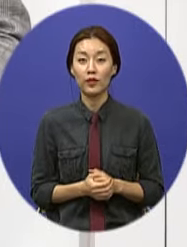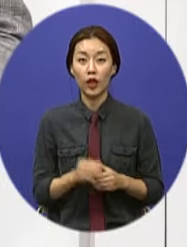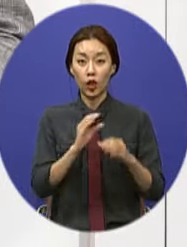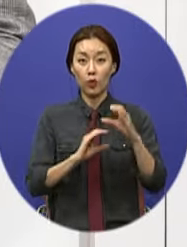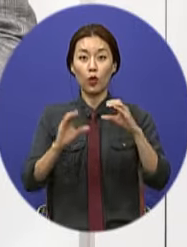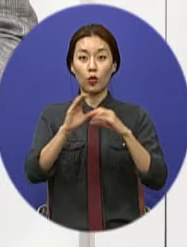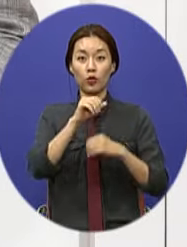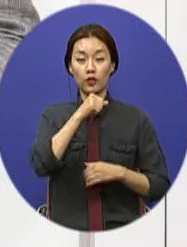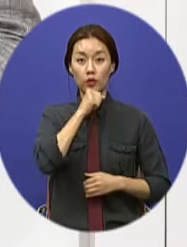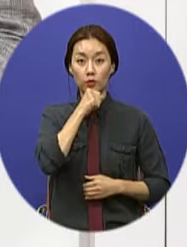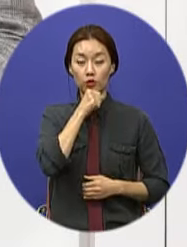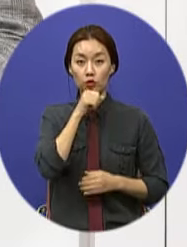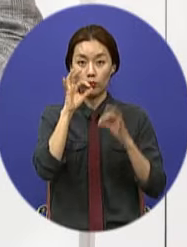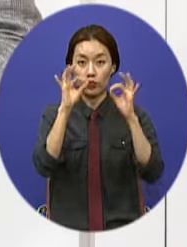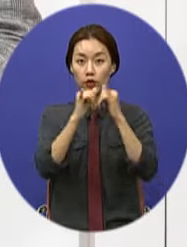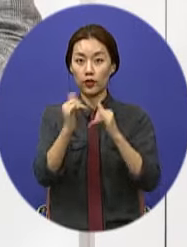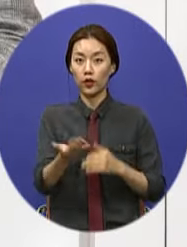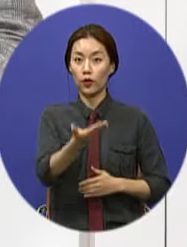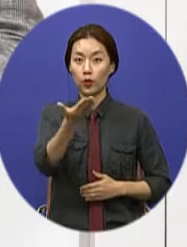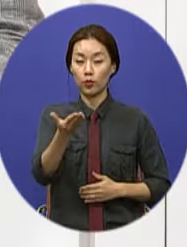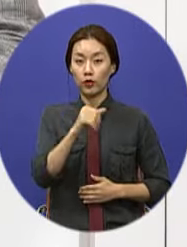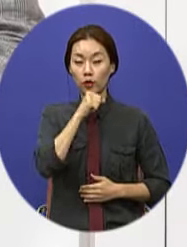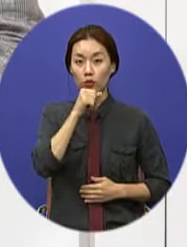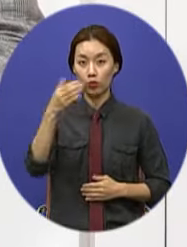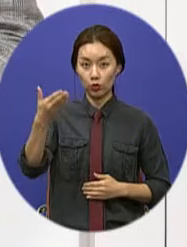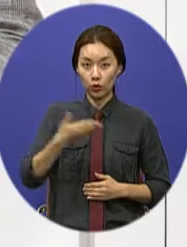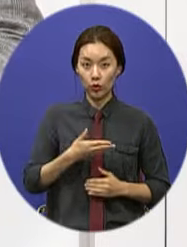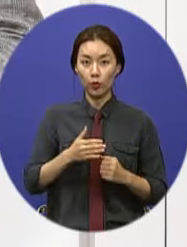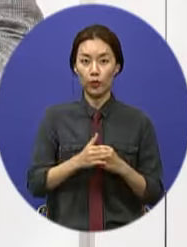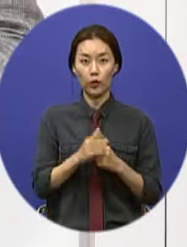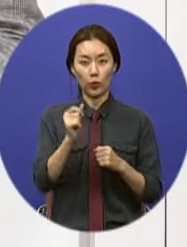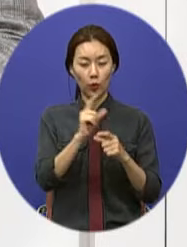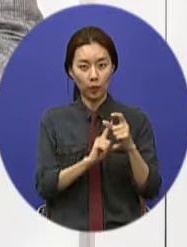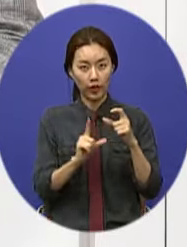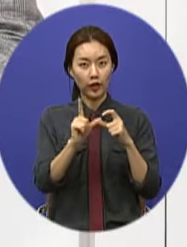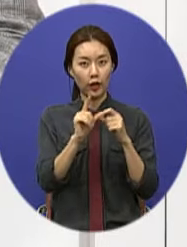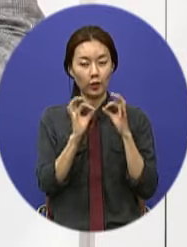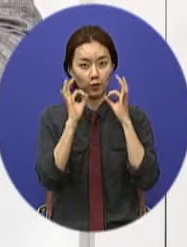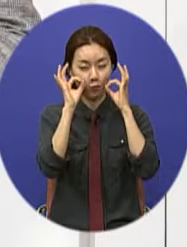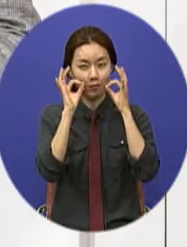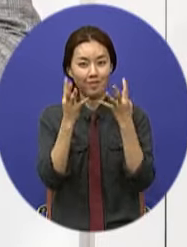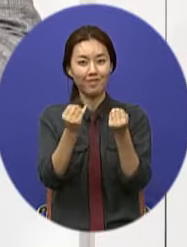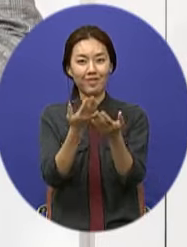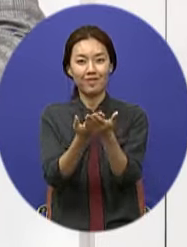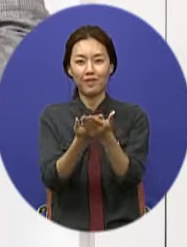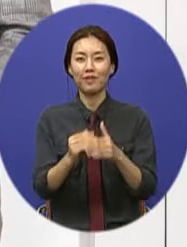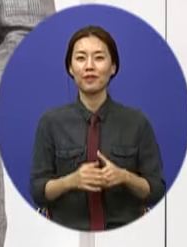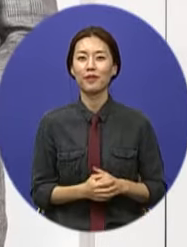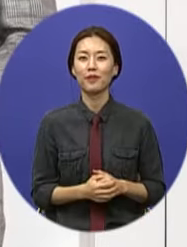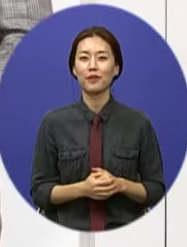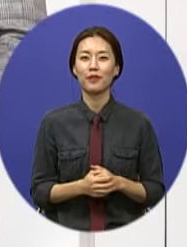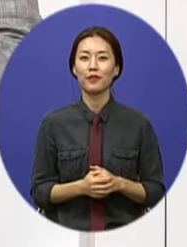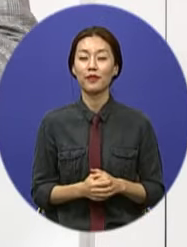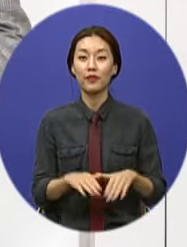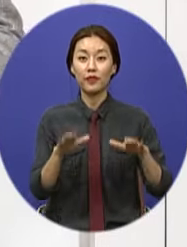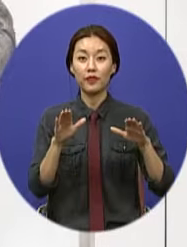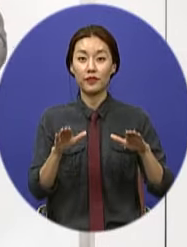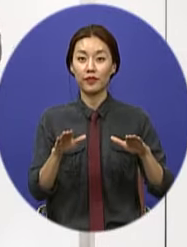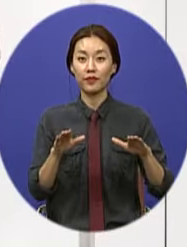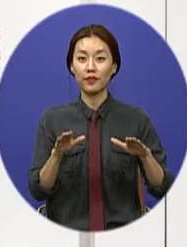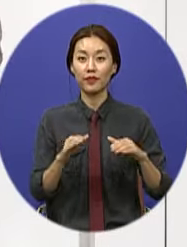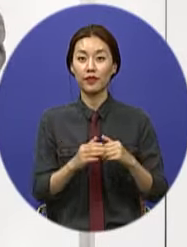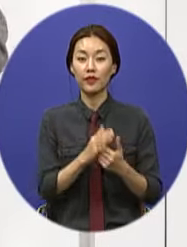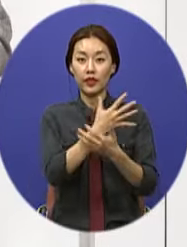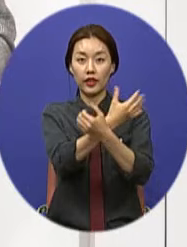보너스 점수는 우리 시청자분들이 점수 주시는 거니까 네. 조금 더 많이 주세요. 네, 그래요. 네. 자, 이번에는